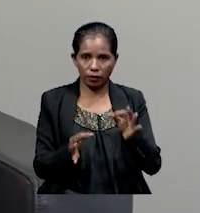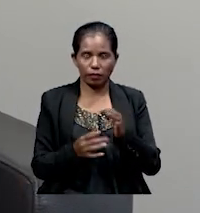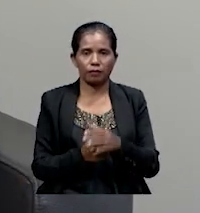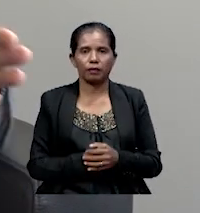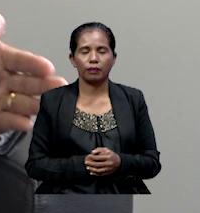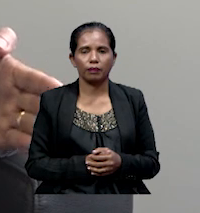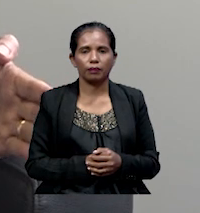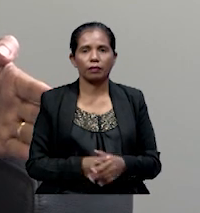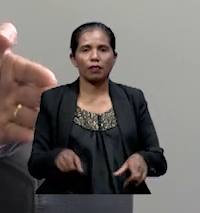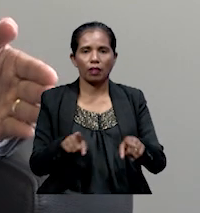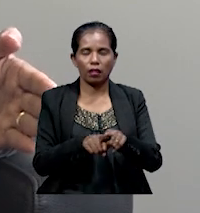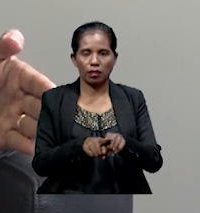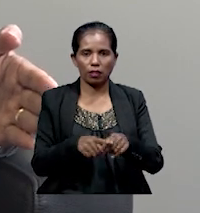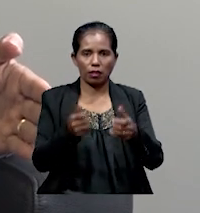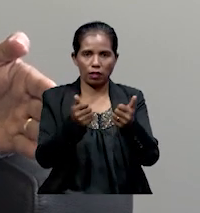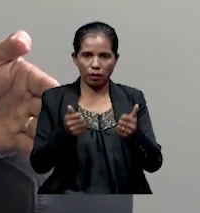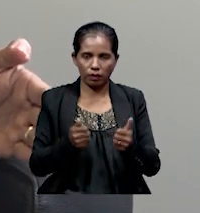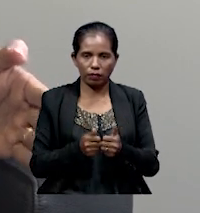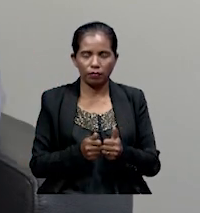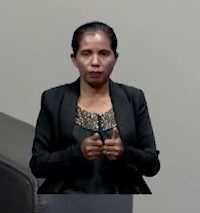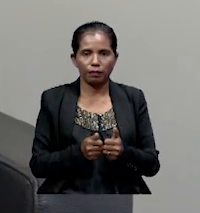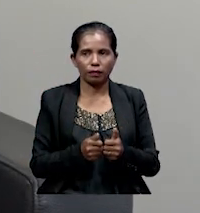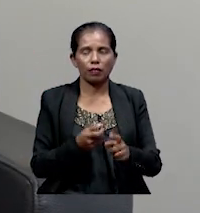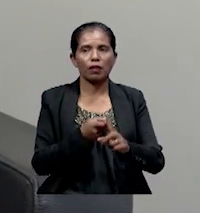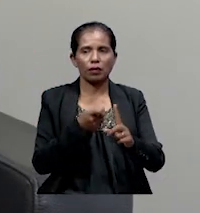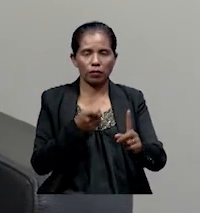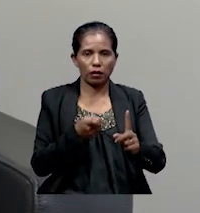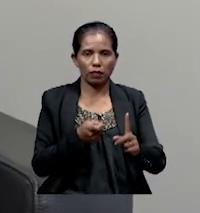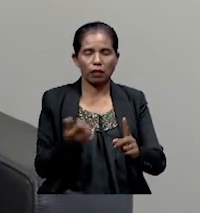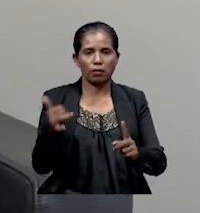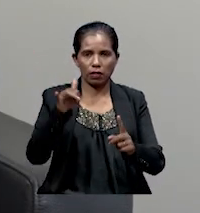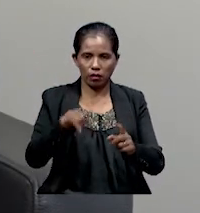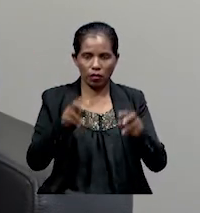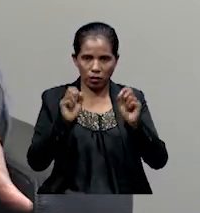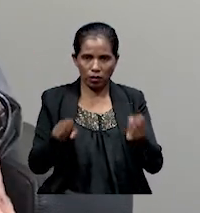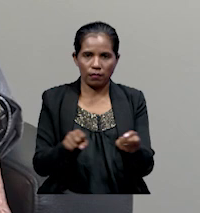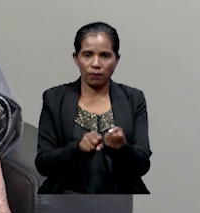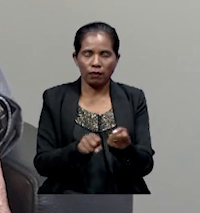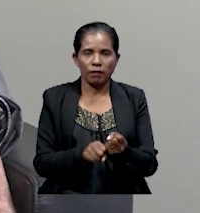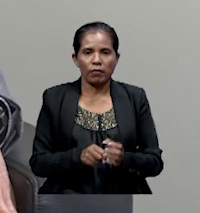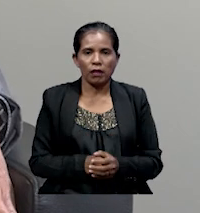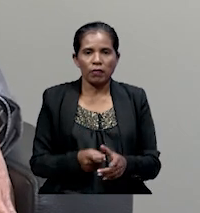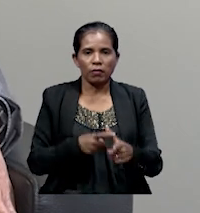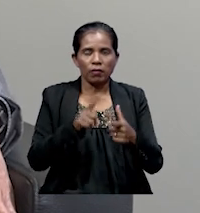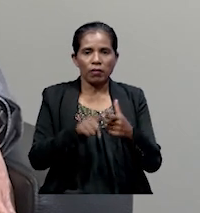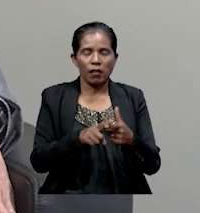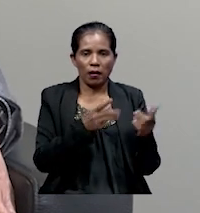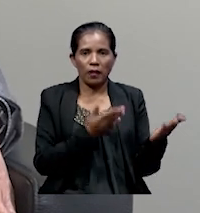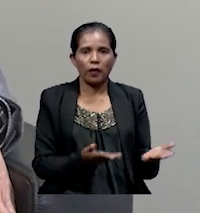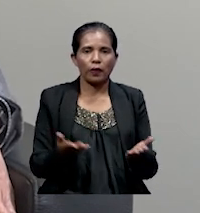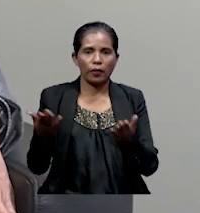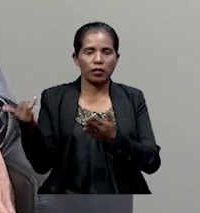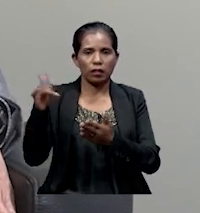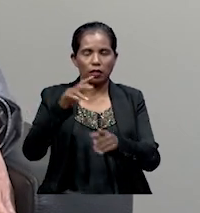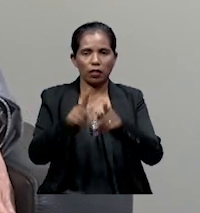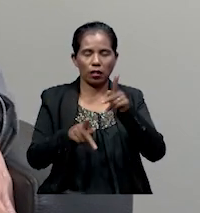kon hasene autoridades pertan na ve usu usne mak bahan ba siramos think contribui. Para depois, lori sini ema, kasi ni soldado,